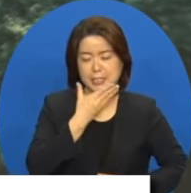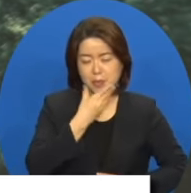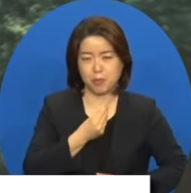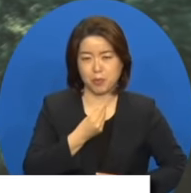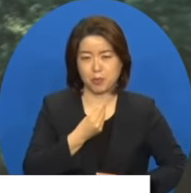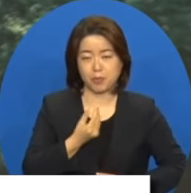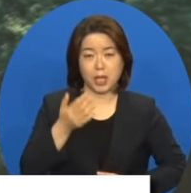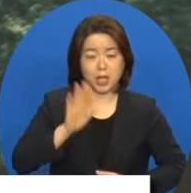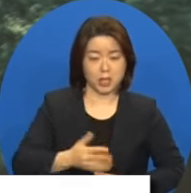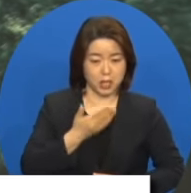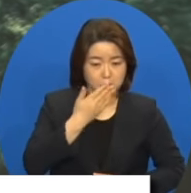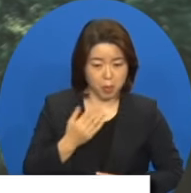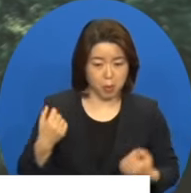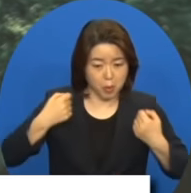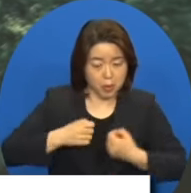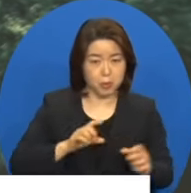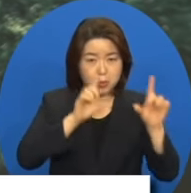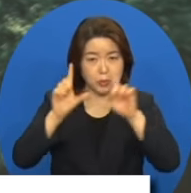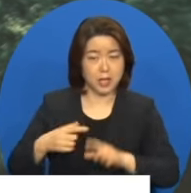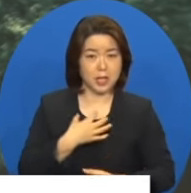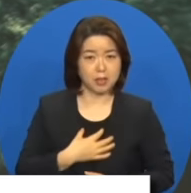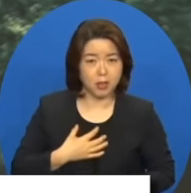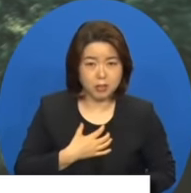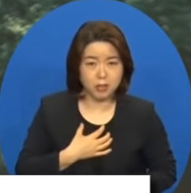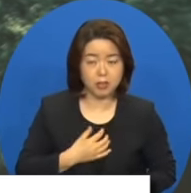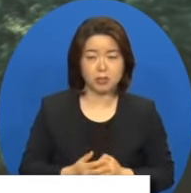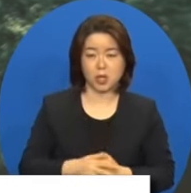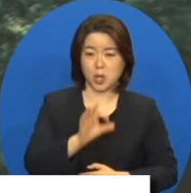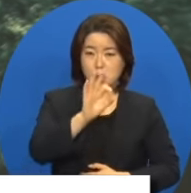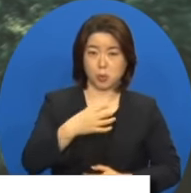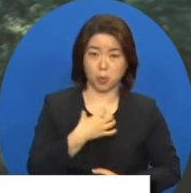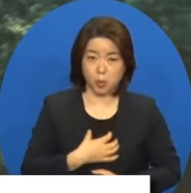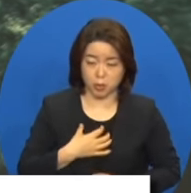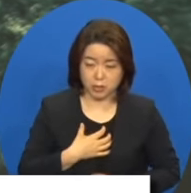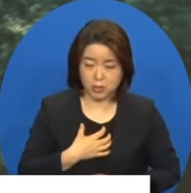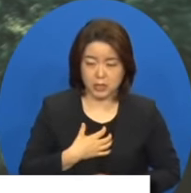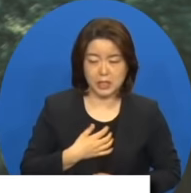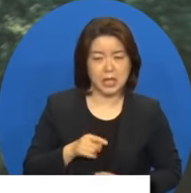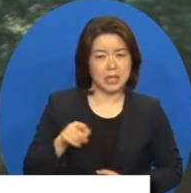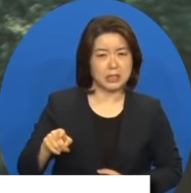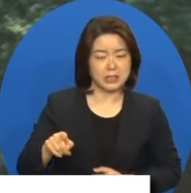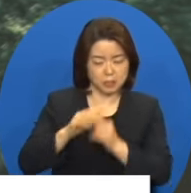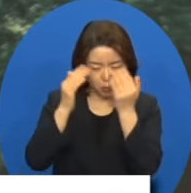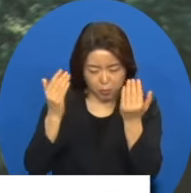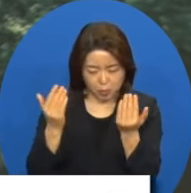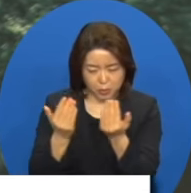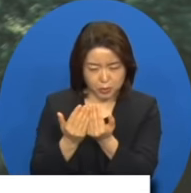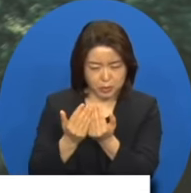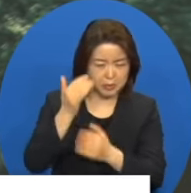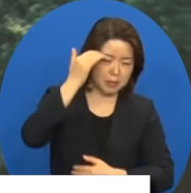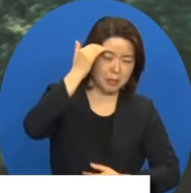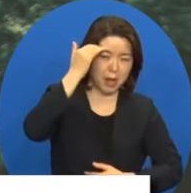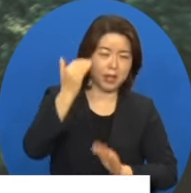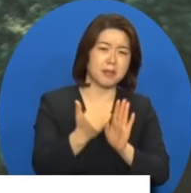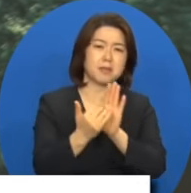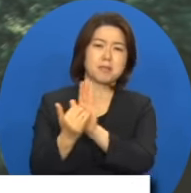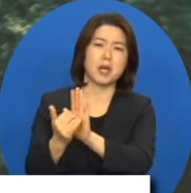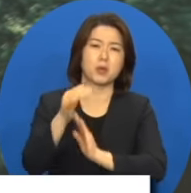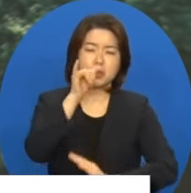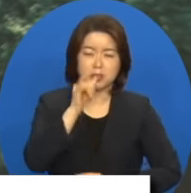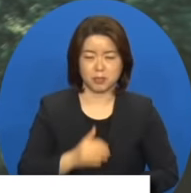그런데 먹고 있고 사는 염려, 돈 걱정이 그 모든 것을 다 가로막는 겁니다.